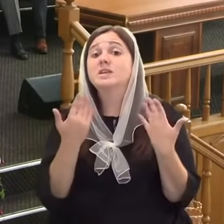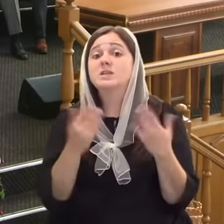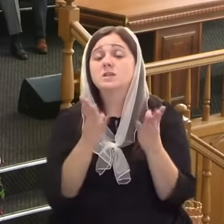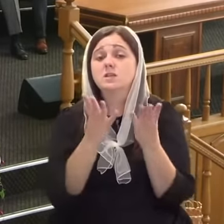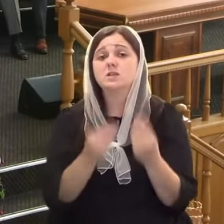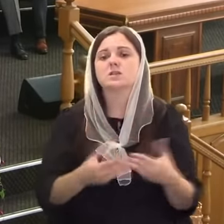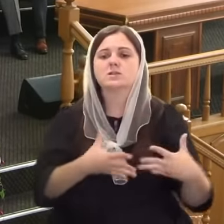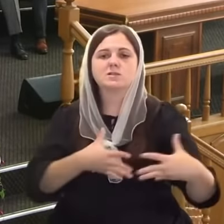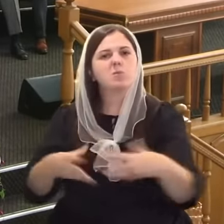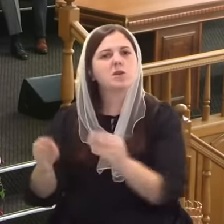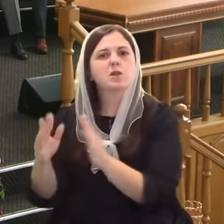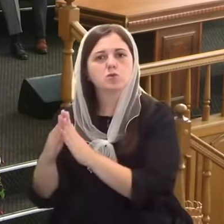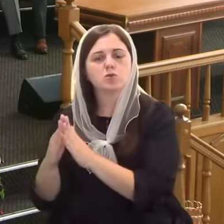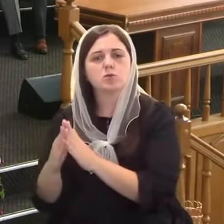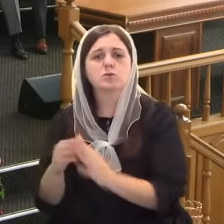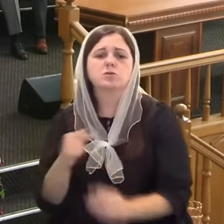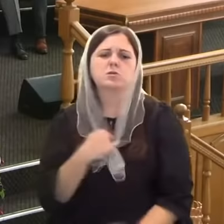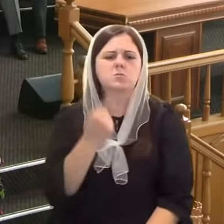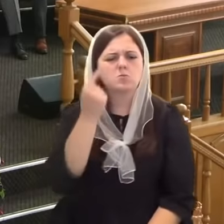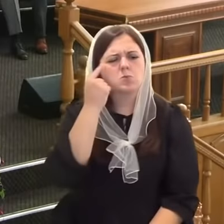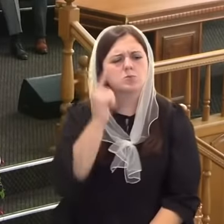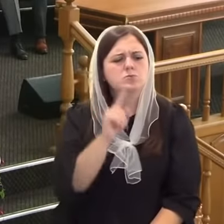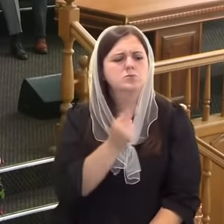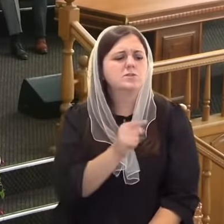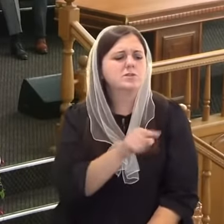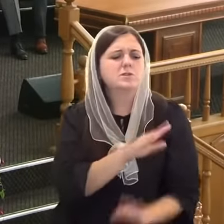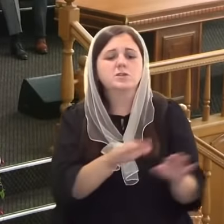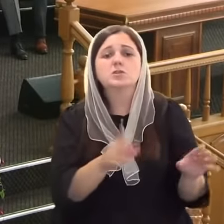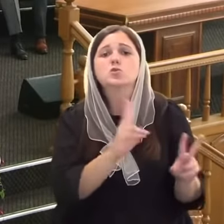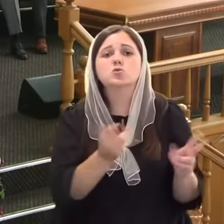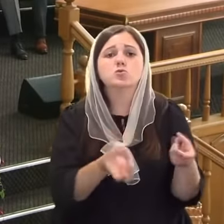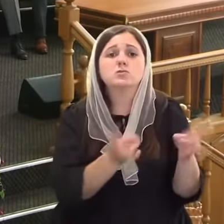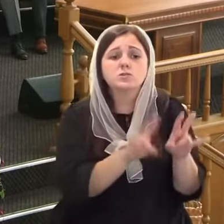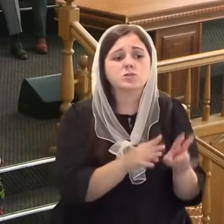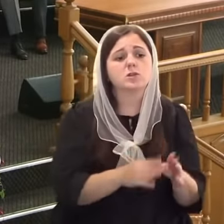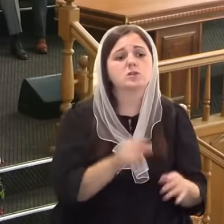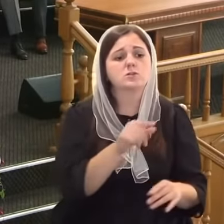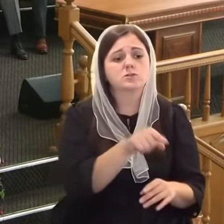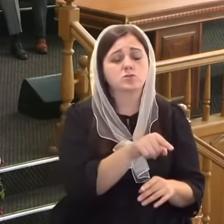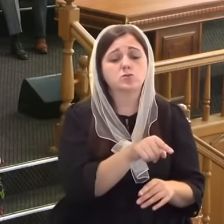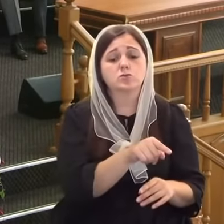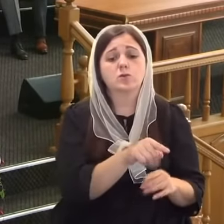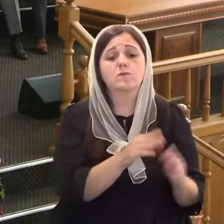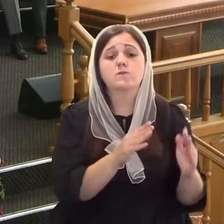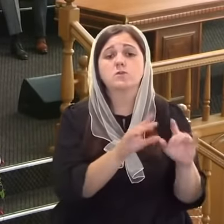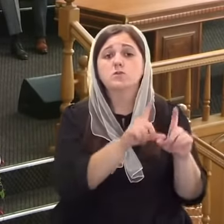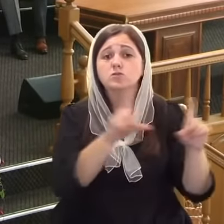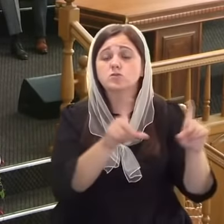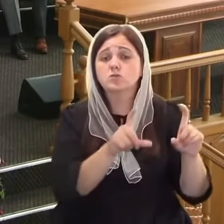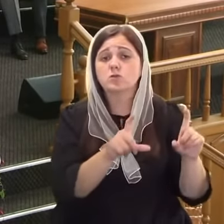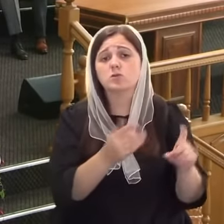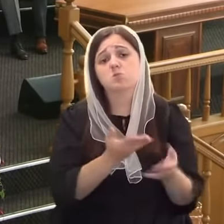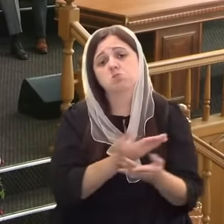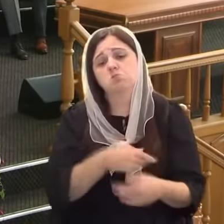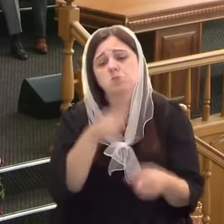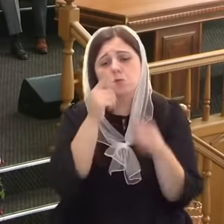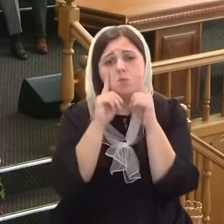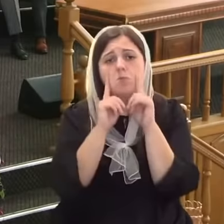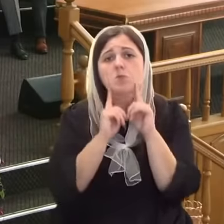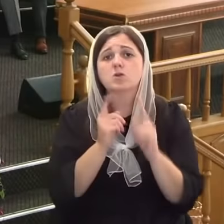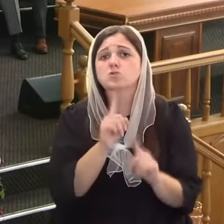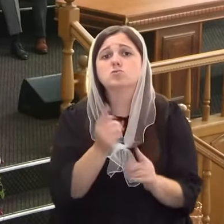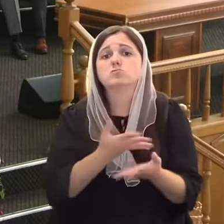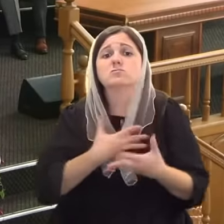домой. И я помню, мы плакали, те, кто оставались на выходные, на каникулы постоянно там, мы плакали, что нас